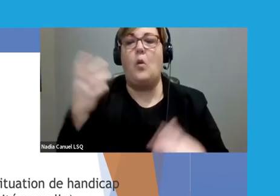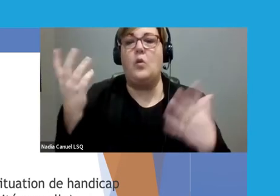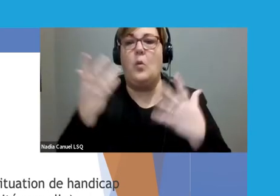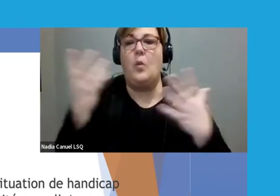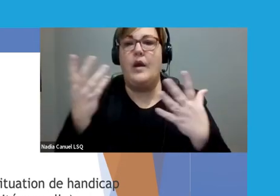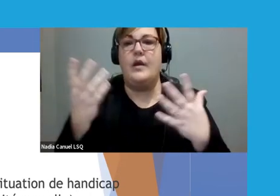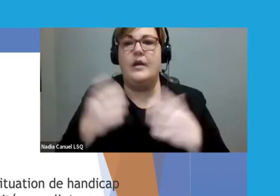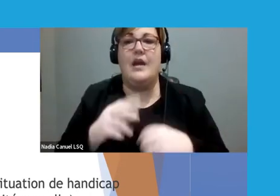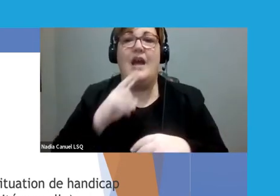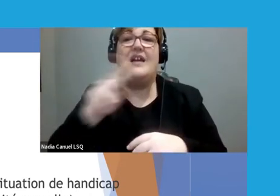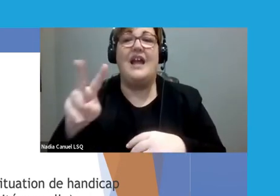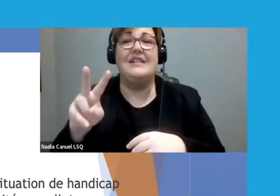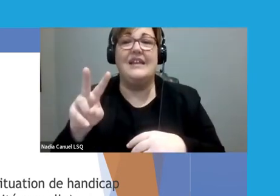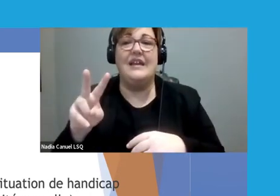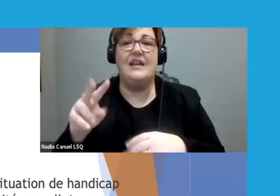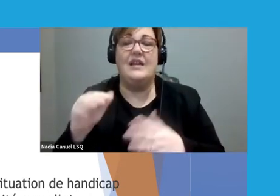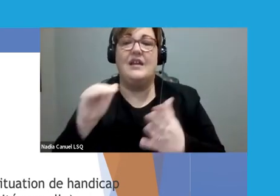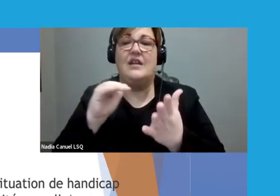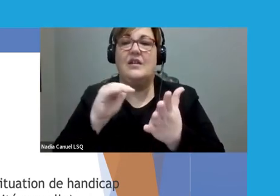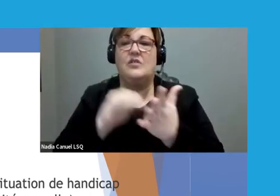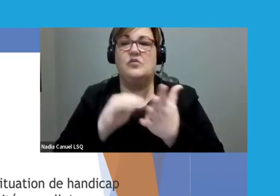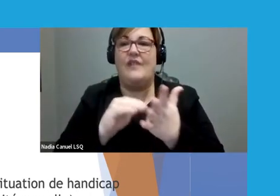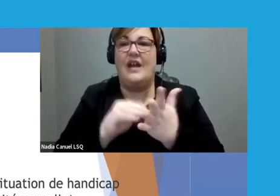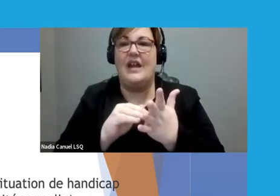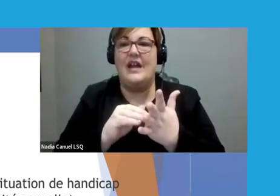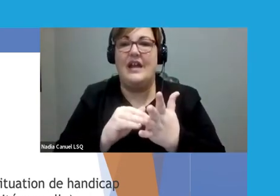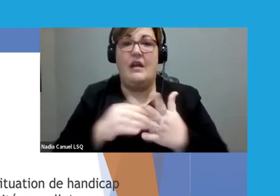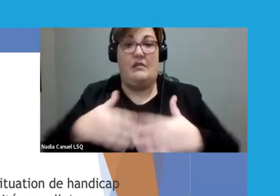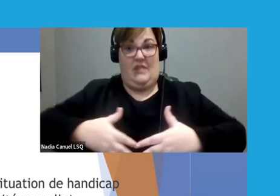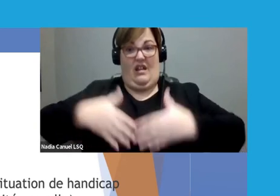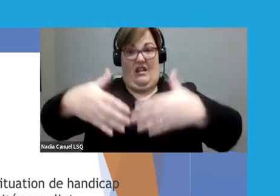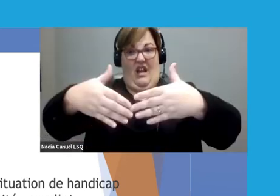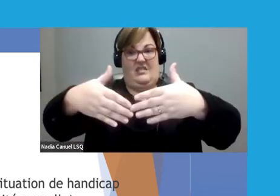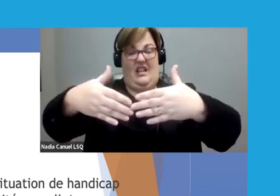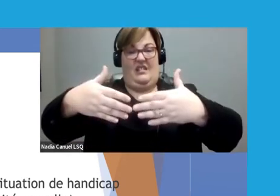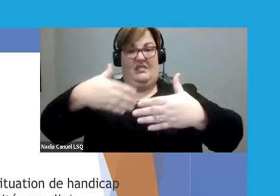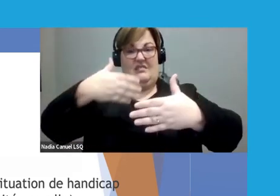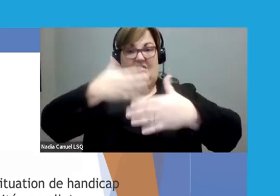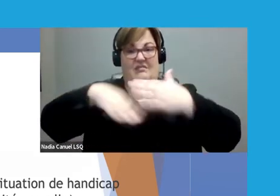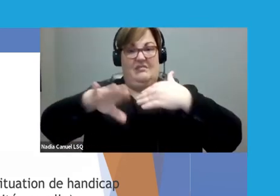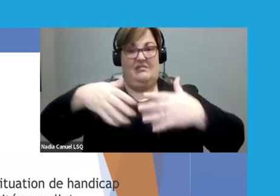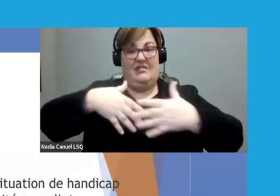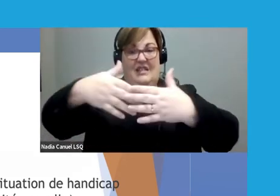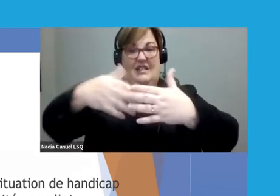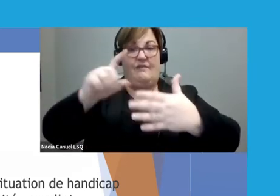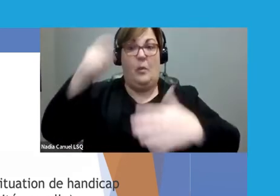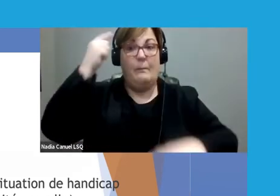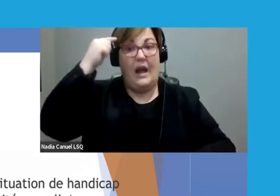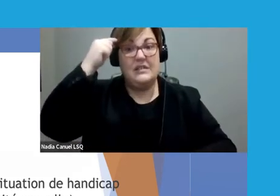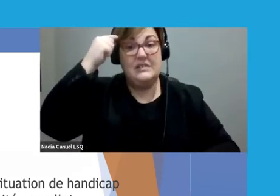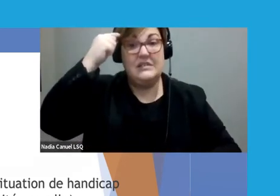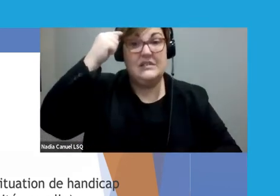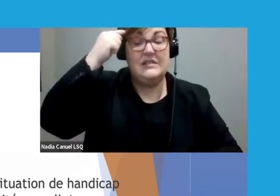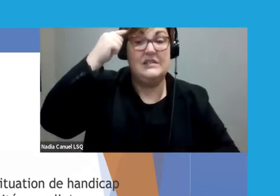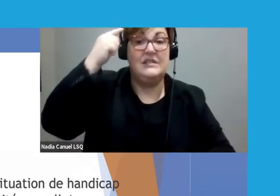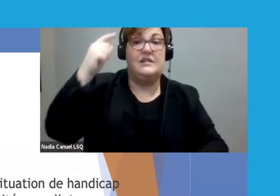une autre qualité souvent occultée, qui est la natalité, il faut aussi penser